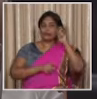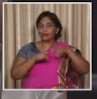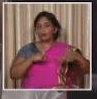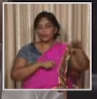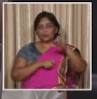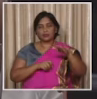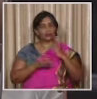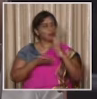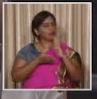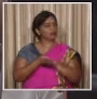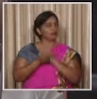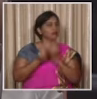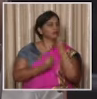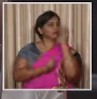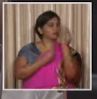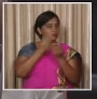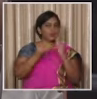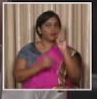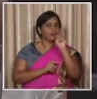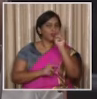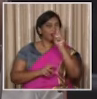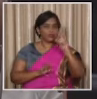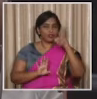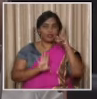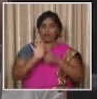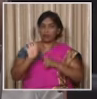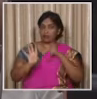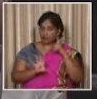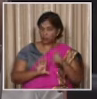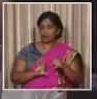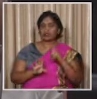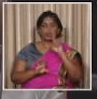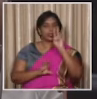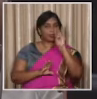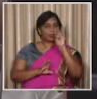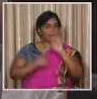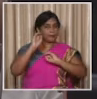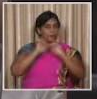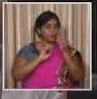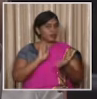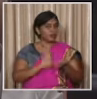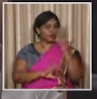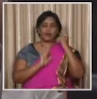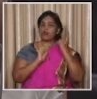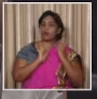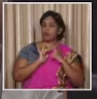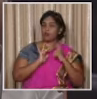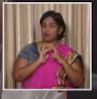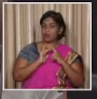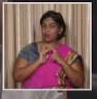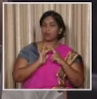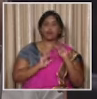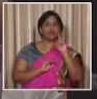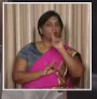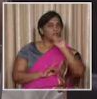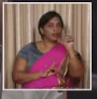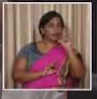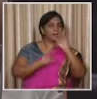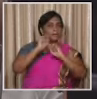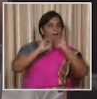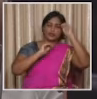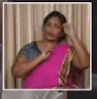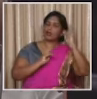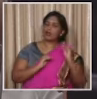පාරිභෝගිකයින්ට සහනයක් ලබා දෙමින් 2023 වසරේදී 30%ක් ඉක්ම වූ පොලි අනුපාතය 10%කට වඩා